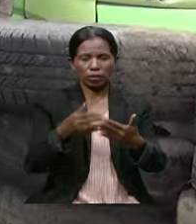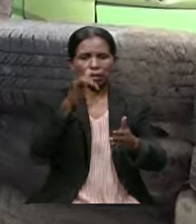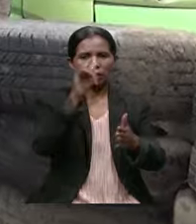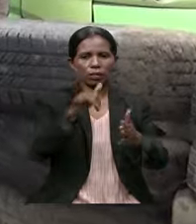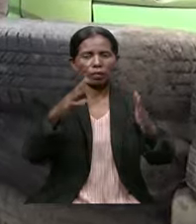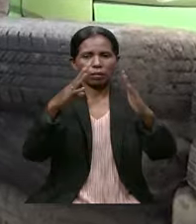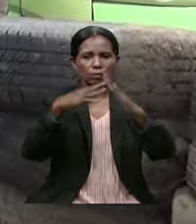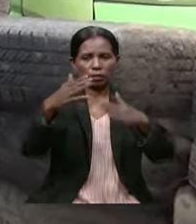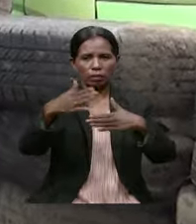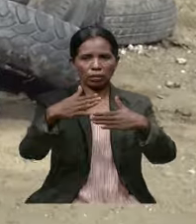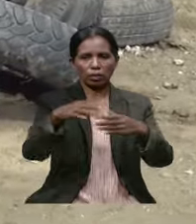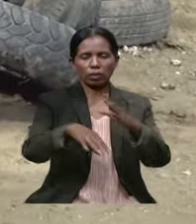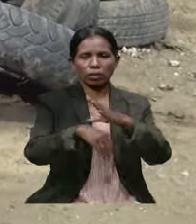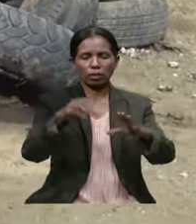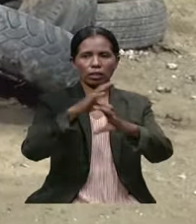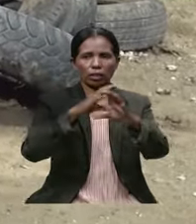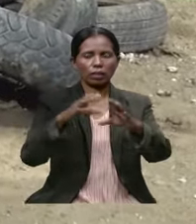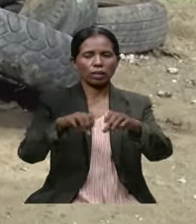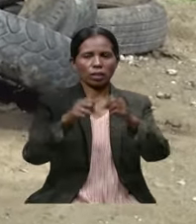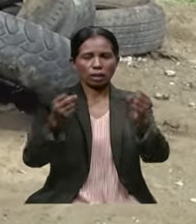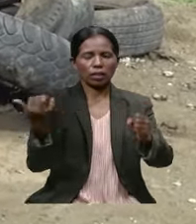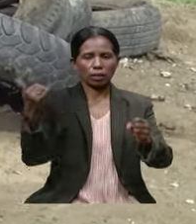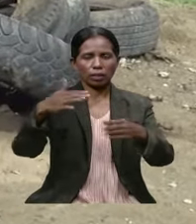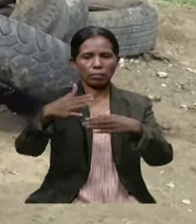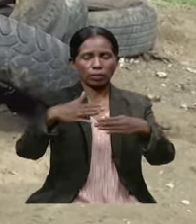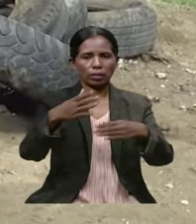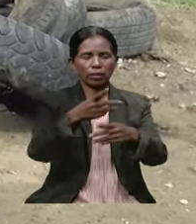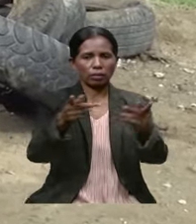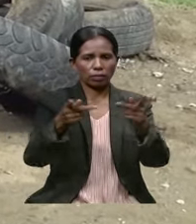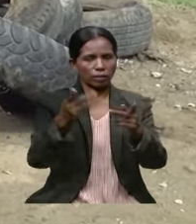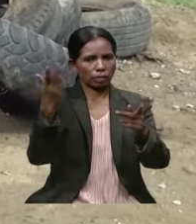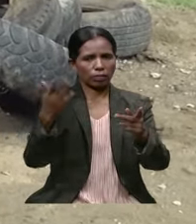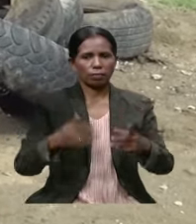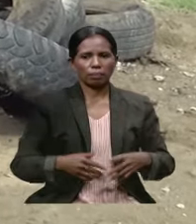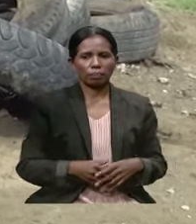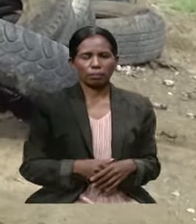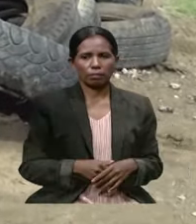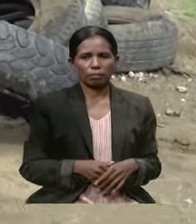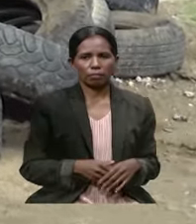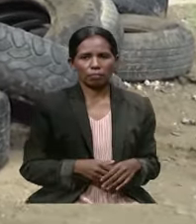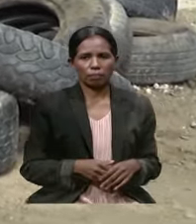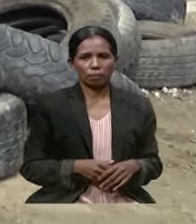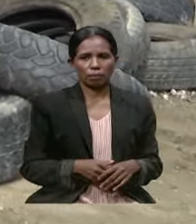besik jarding refere atau hasai kareta aat sira nebe para besik jarding ne. Abraham Amral, GMN.